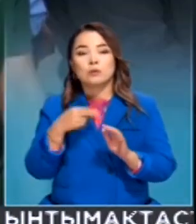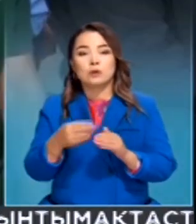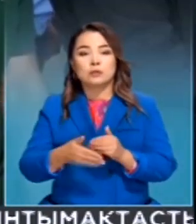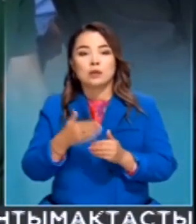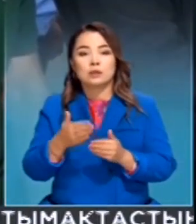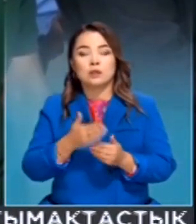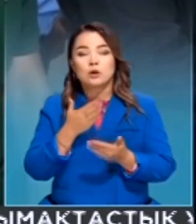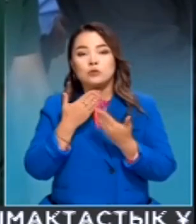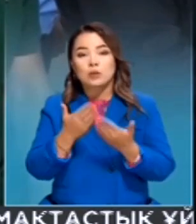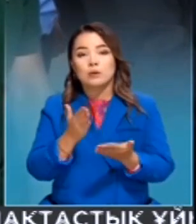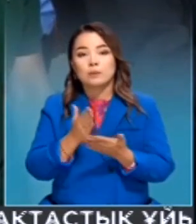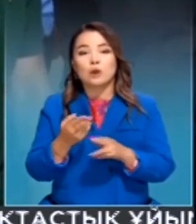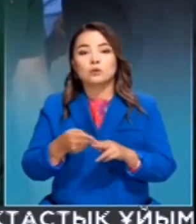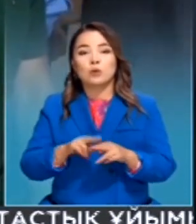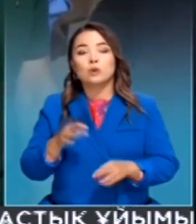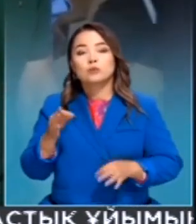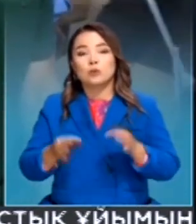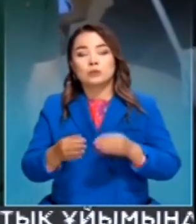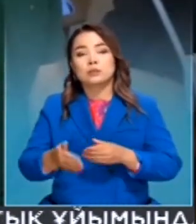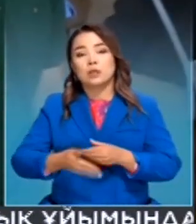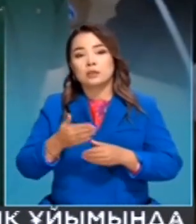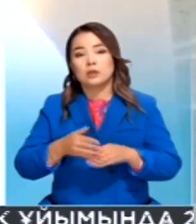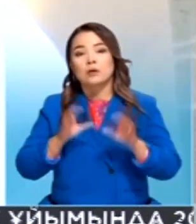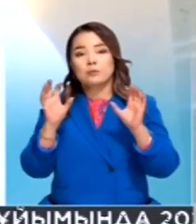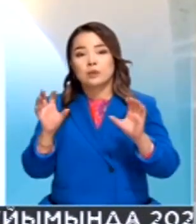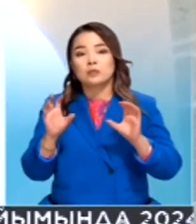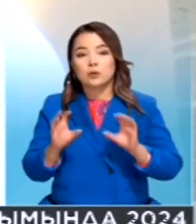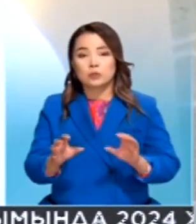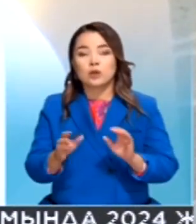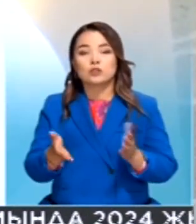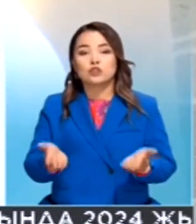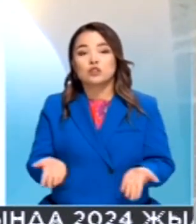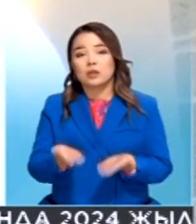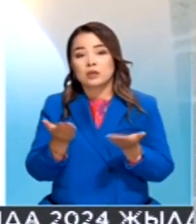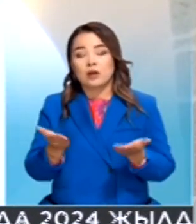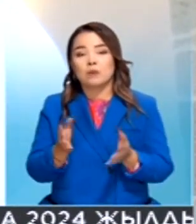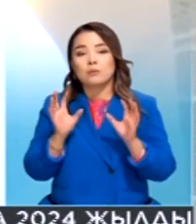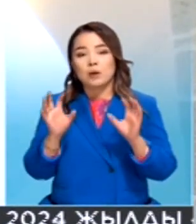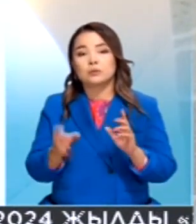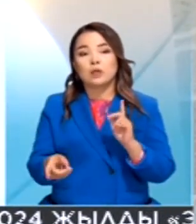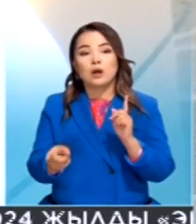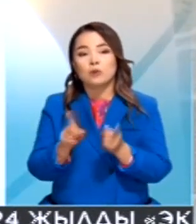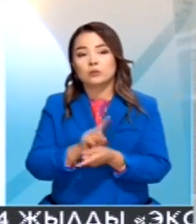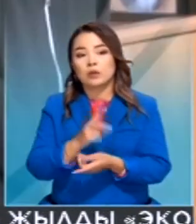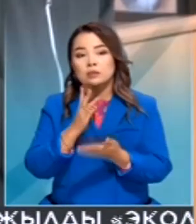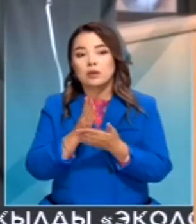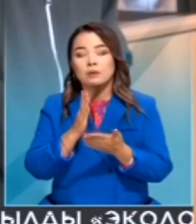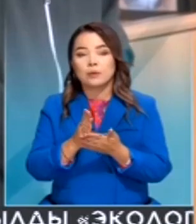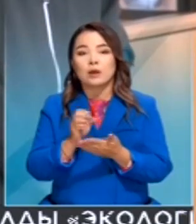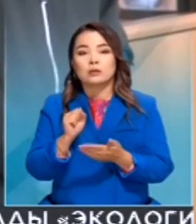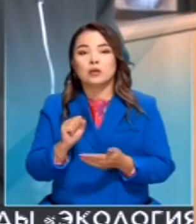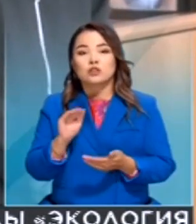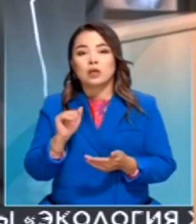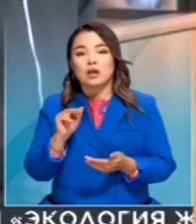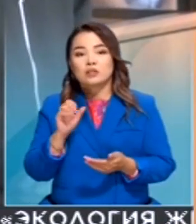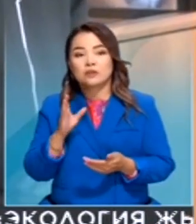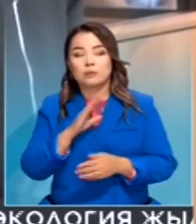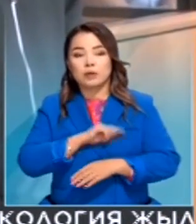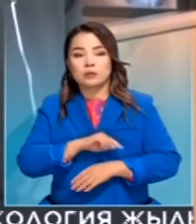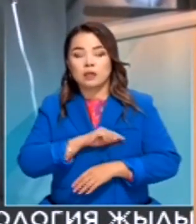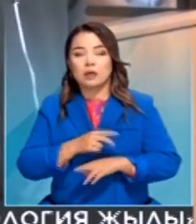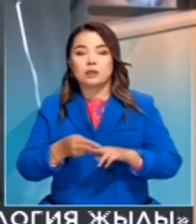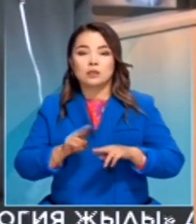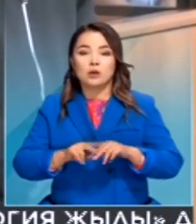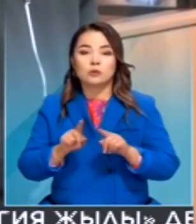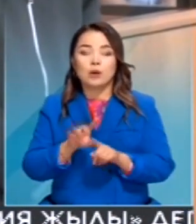бостандығынан айыруды сұрады, ал сот жазаны қылмыстық кодекстің жеңіл бабына ауыстырды. Өйткені Асхат Жақашевтың іс-әрекетінен